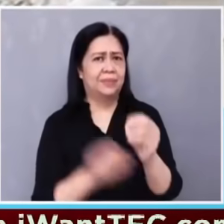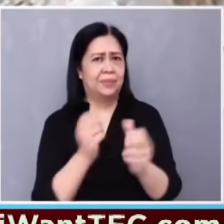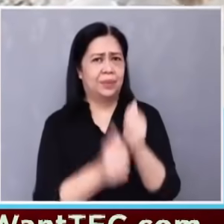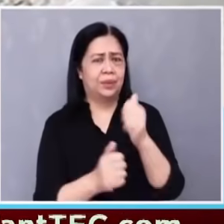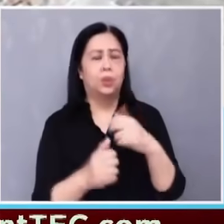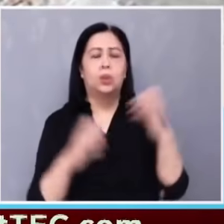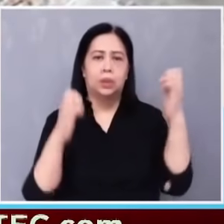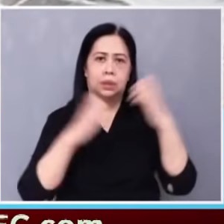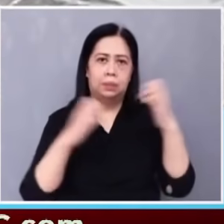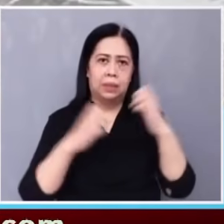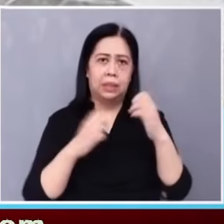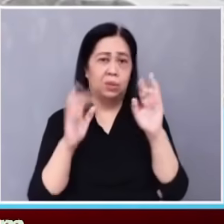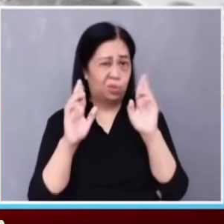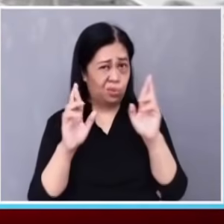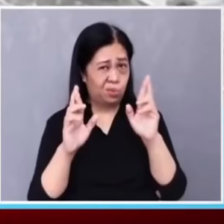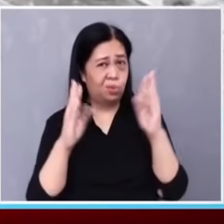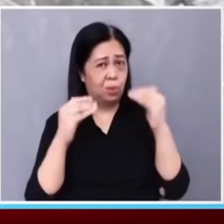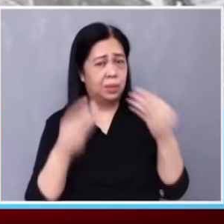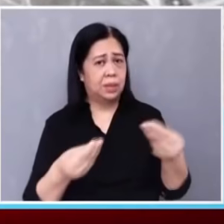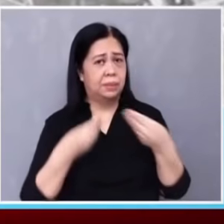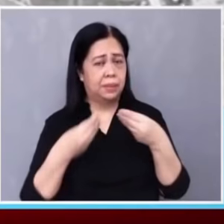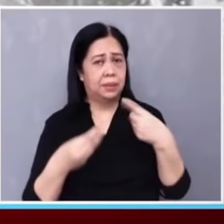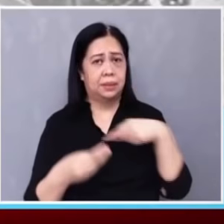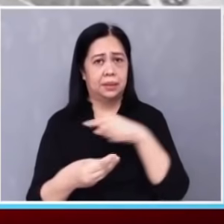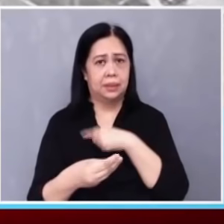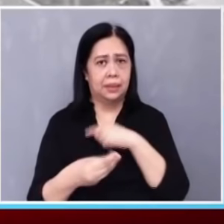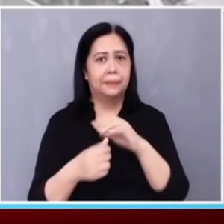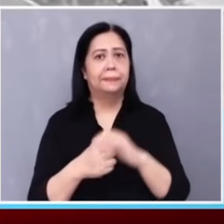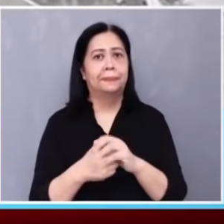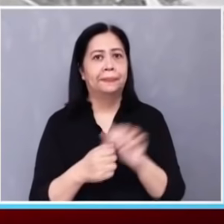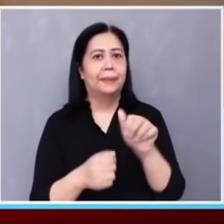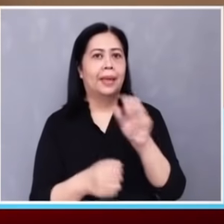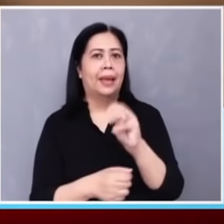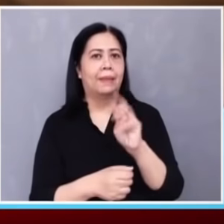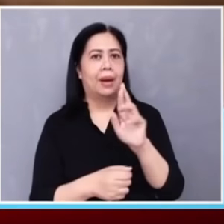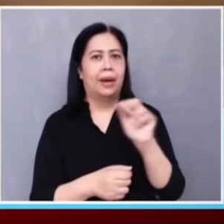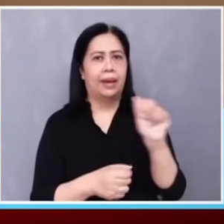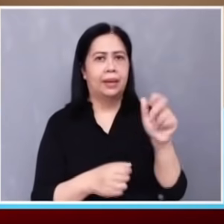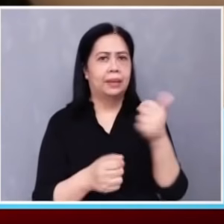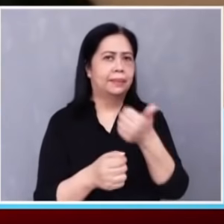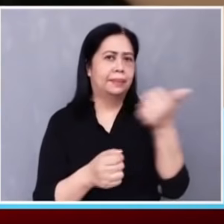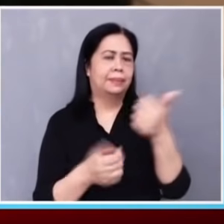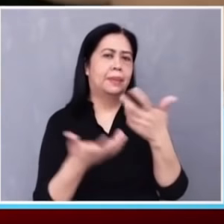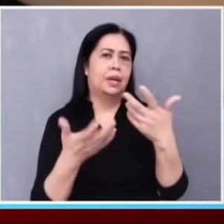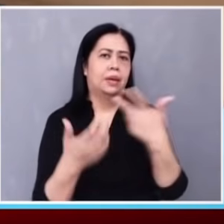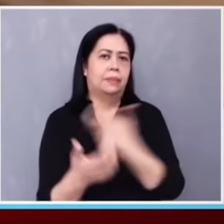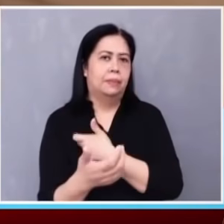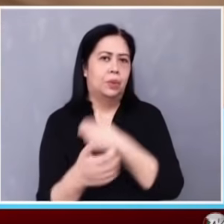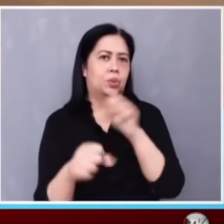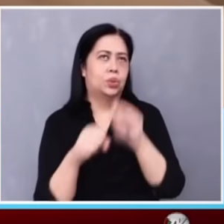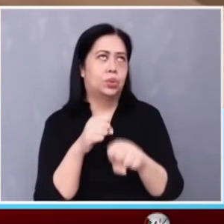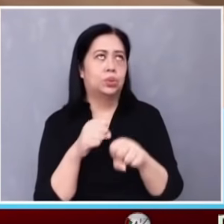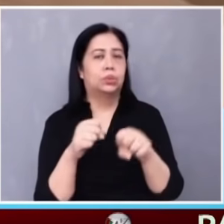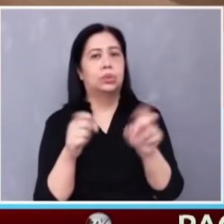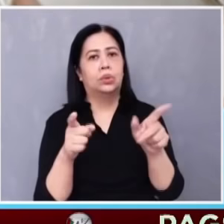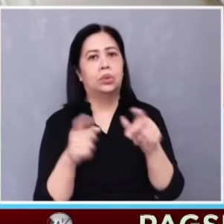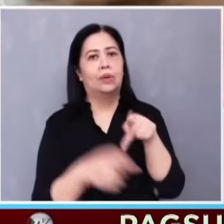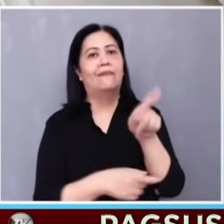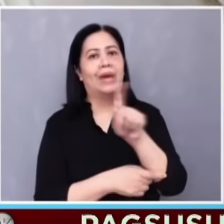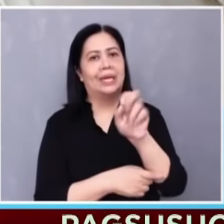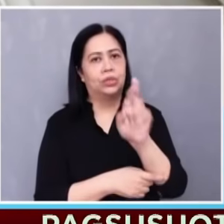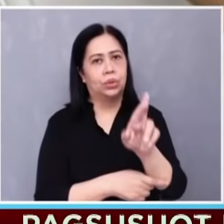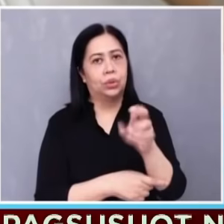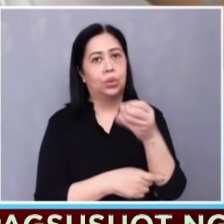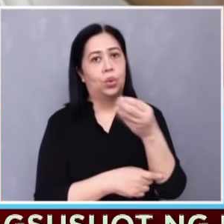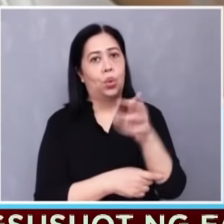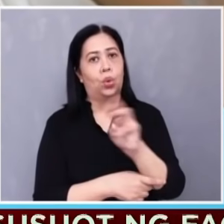expecting na sana mabigyan ho kami ng mRNA na bakuna. So that will be yung Pfizer or yung